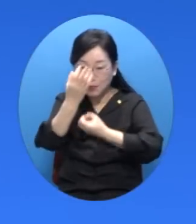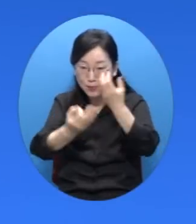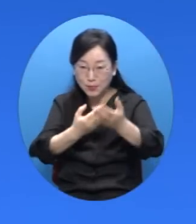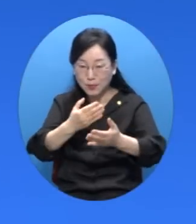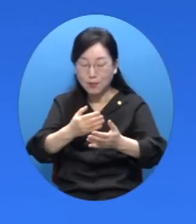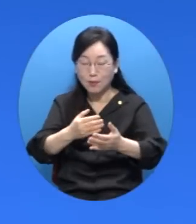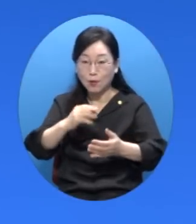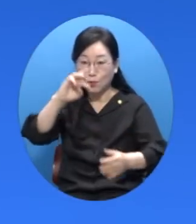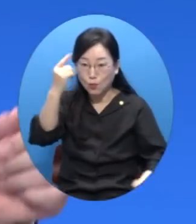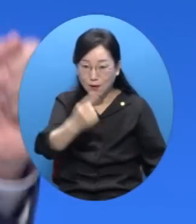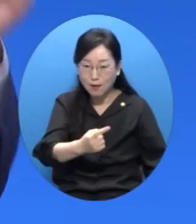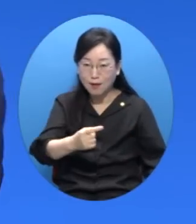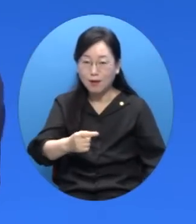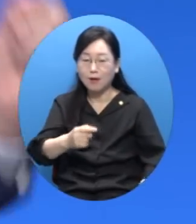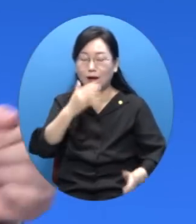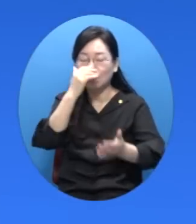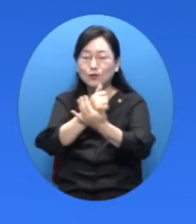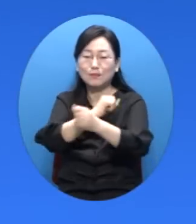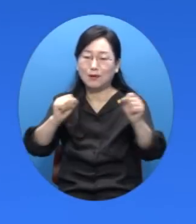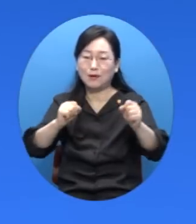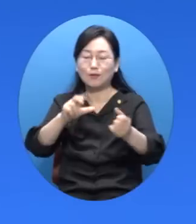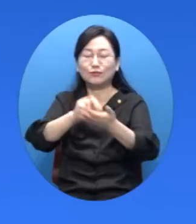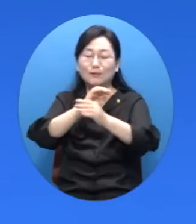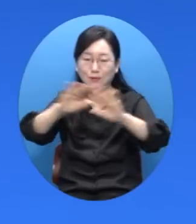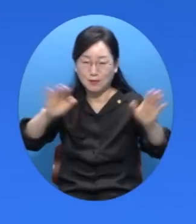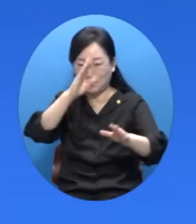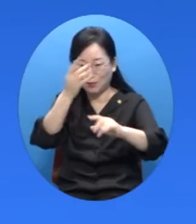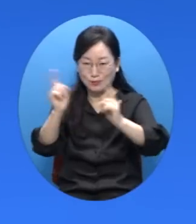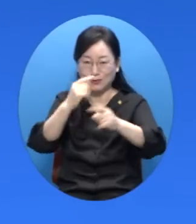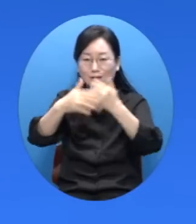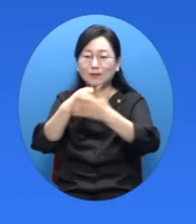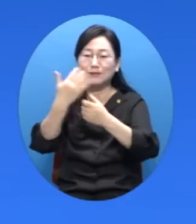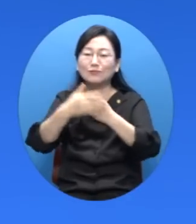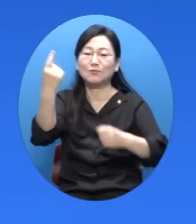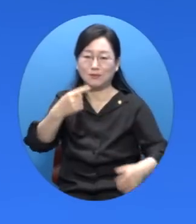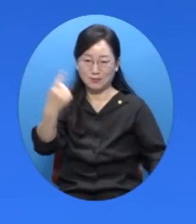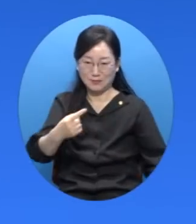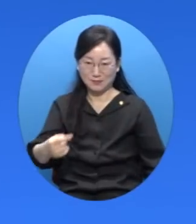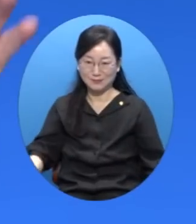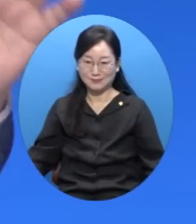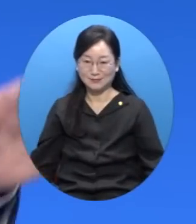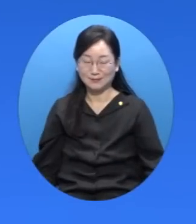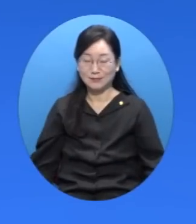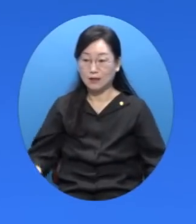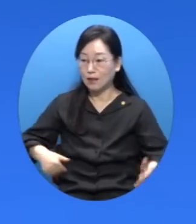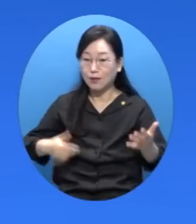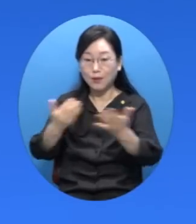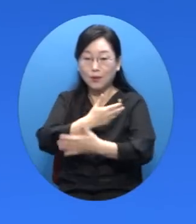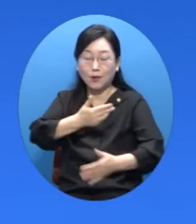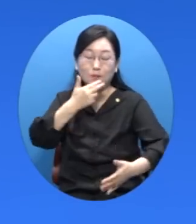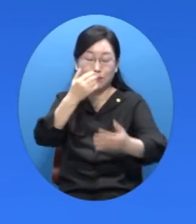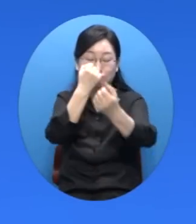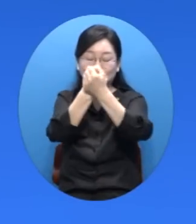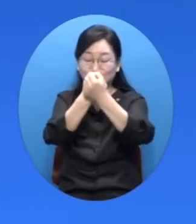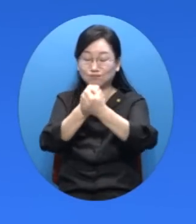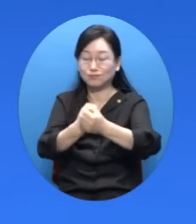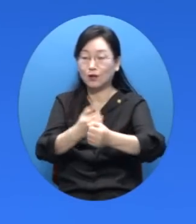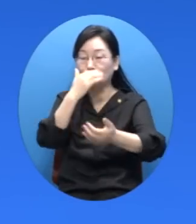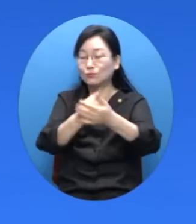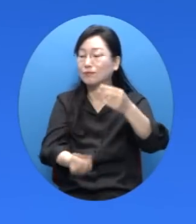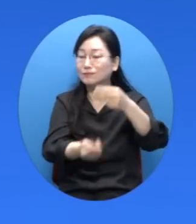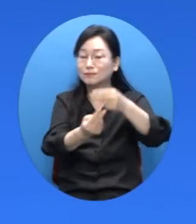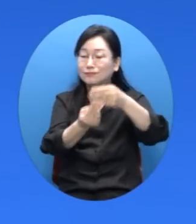죄를 안 받고 문제가 해결되고 병이 고침받고 하나님 은혜가 임하게 되는 것입니다. 그러나 회개하지 않고 계속 죄를 쌓아두면